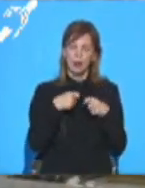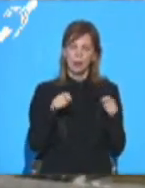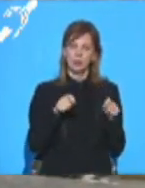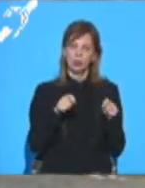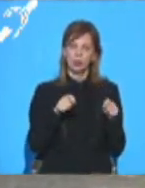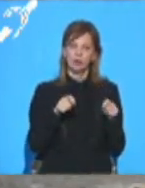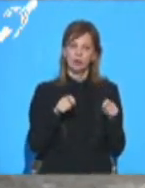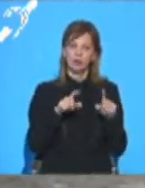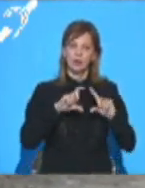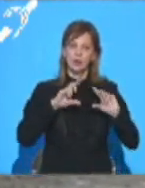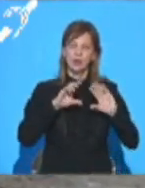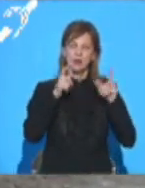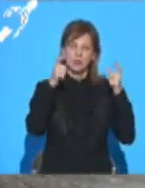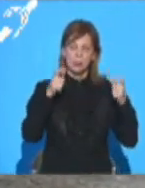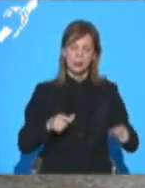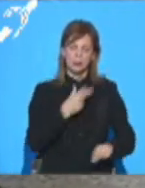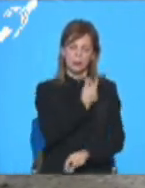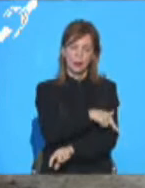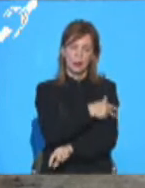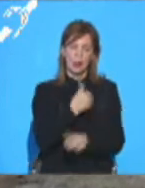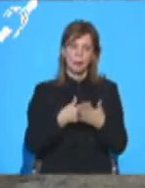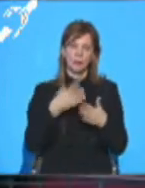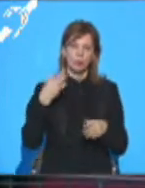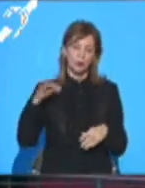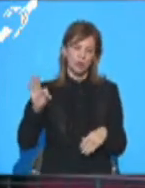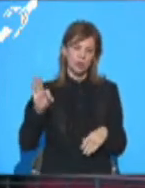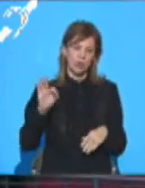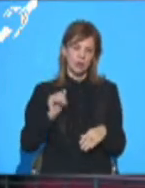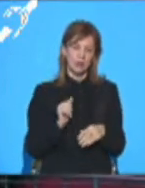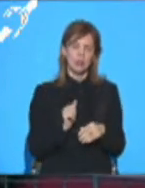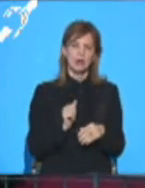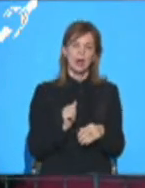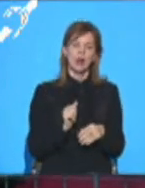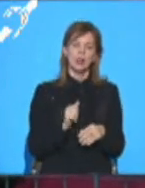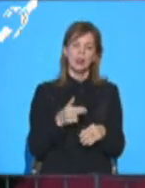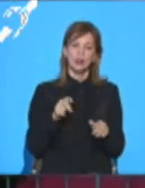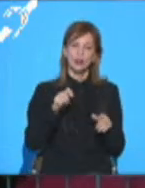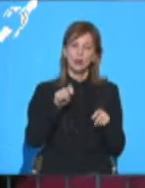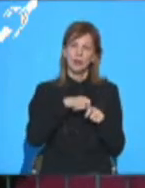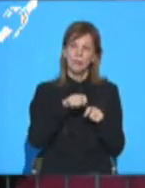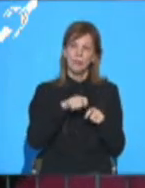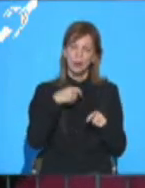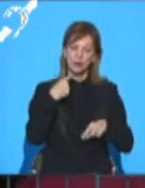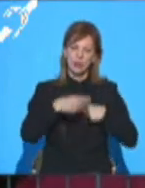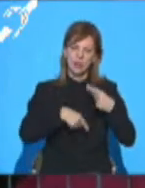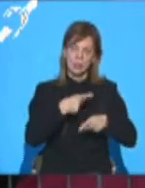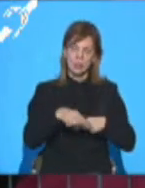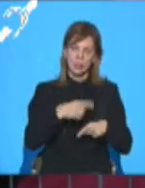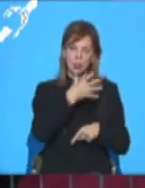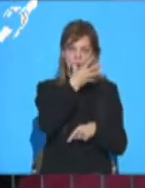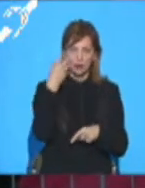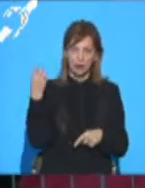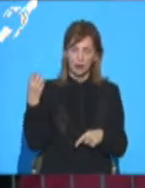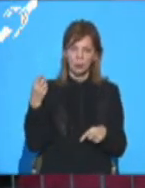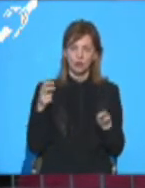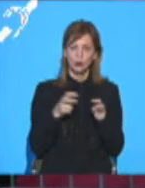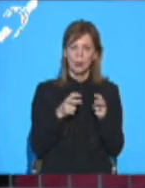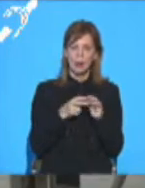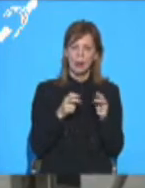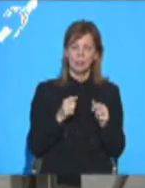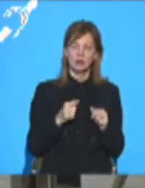unități sanitare, care presupune modernizarea, creșterea eficienței energetice, refacerea instalațiilor termice, sanitare și electrice, dar